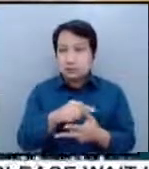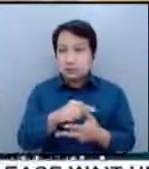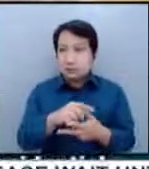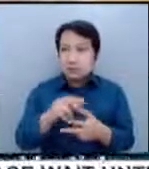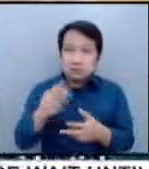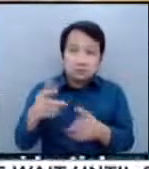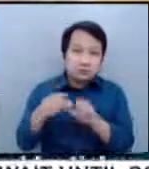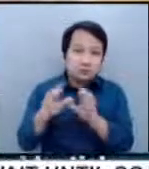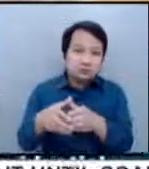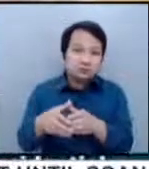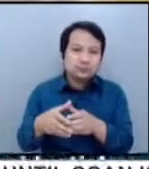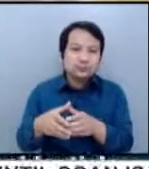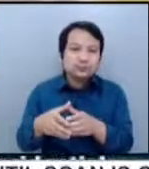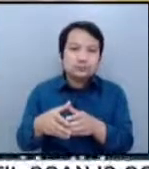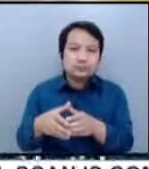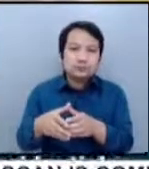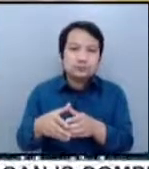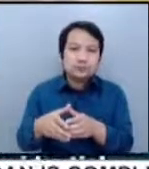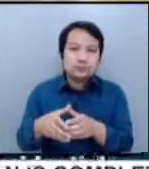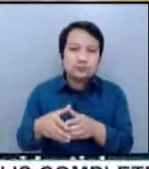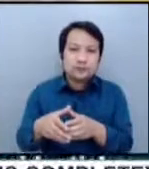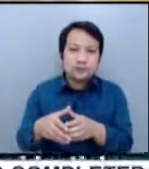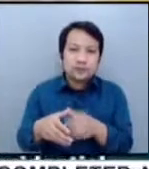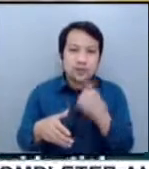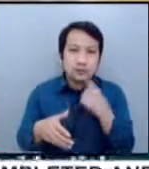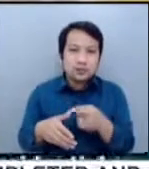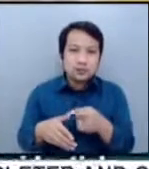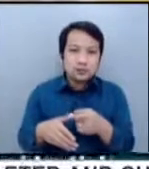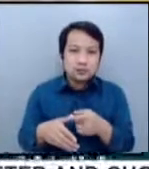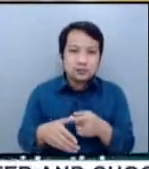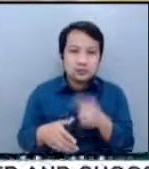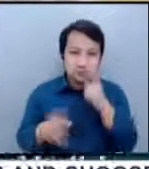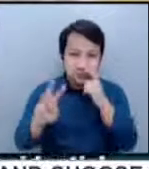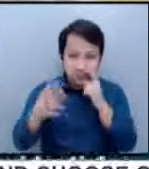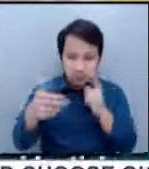Tingnan natin yung sagot ng WHO.